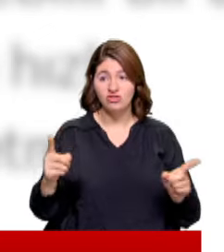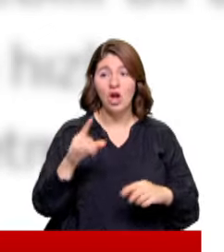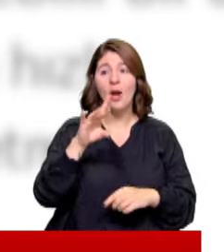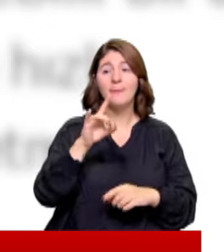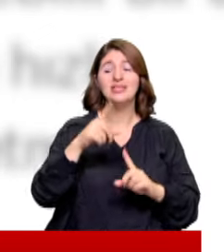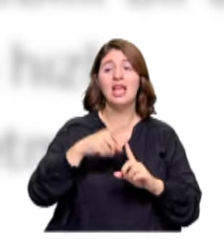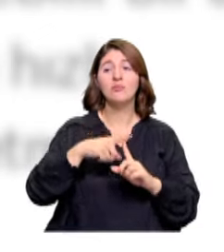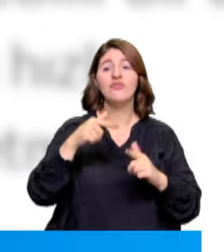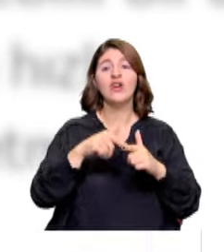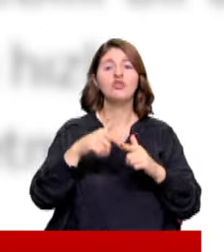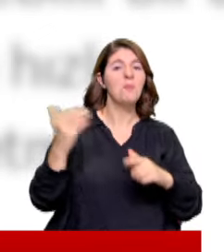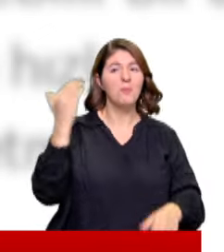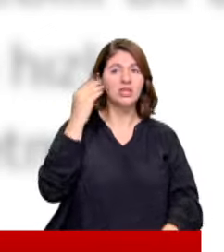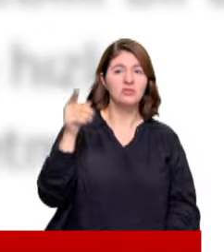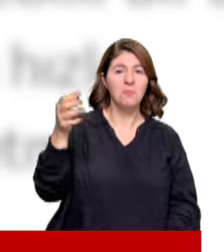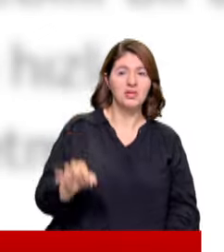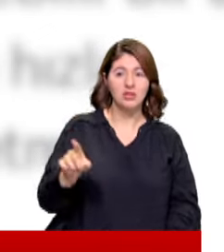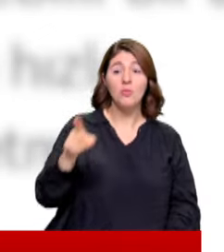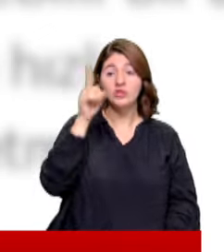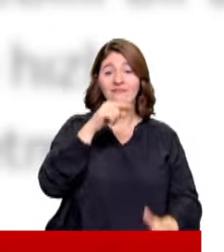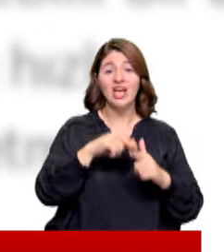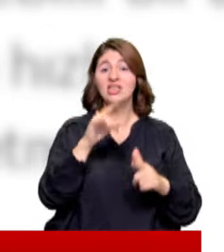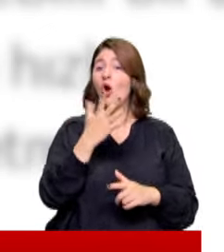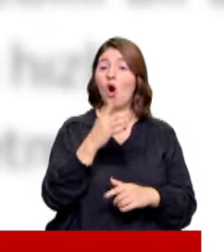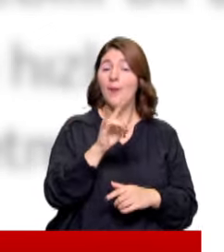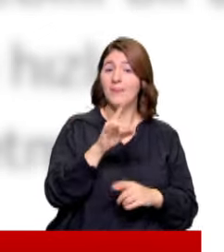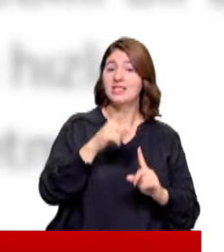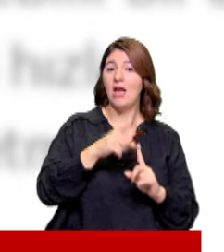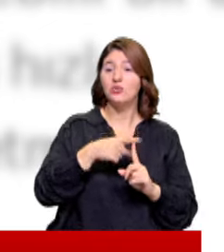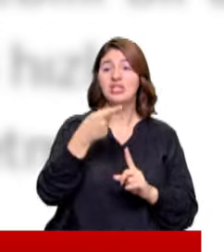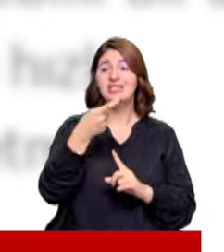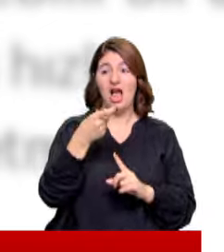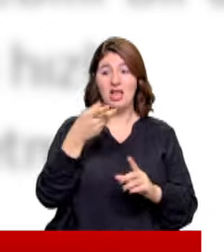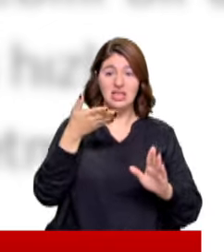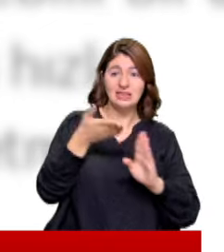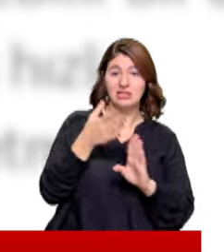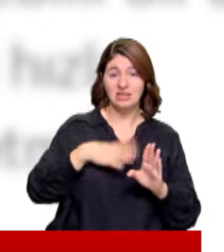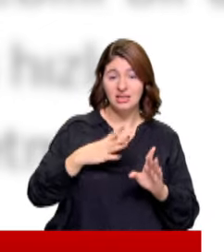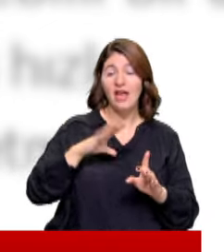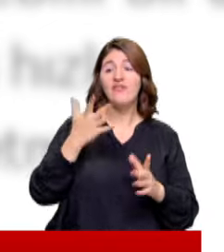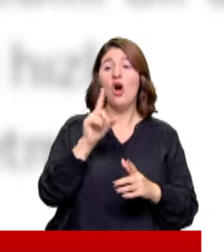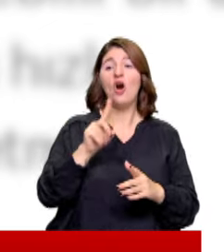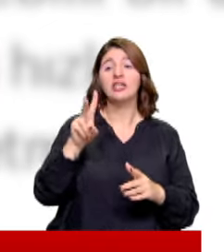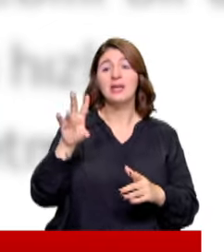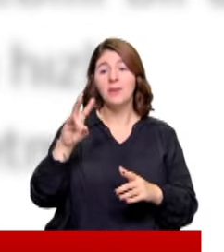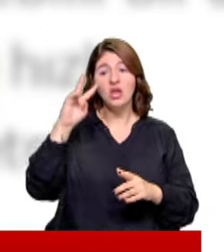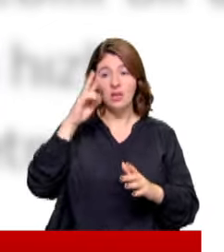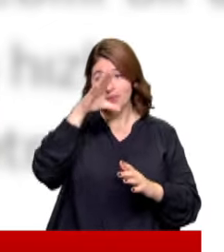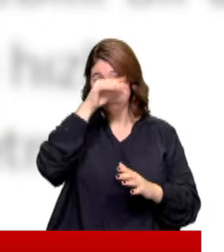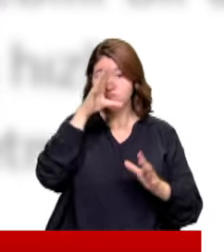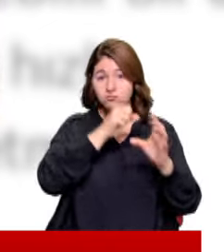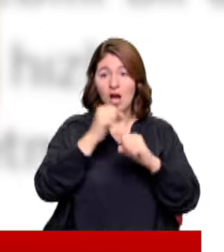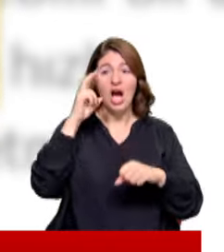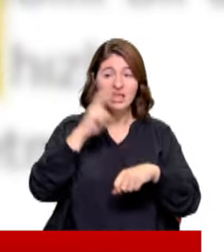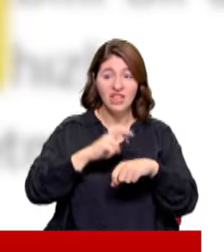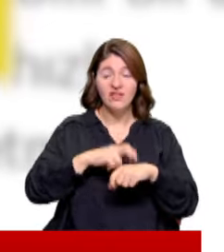FETÖ ihanetinin kuluçka evresidir. Bu nedenle FETÖ'nün ne 15 Temmuz silahlı kalkışmasını ne de 17-25 Aralık kumpasını hatırımızdan